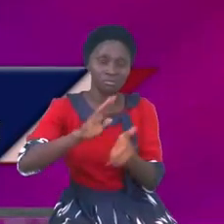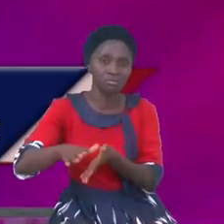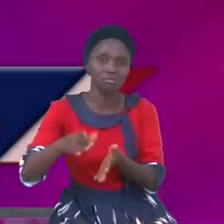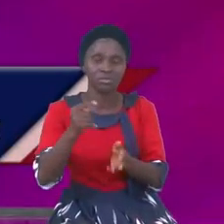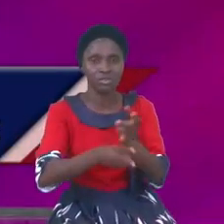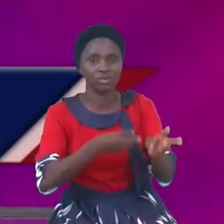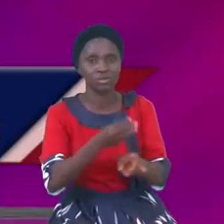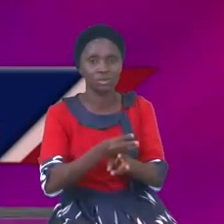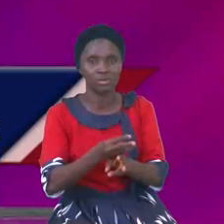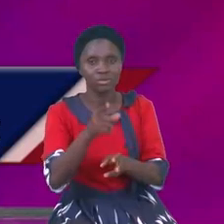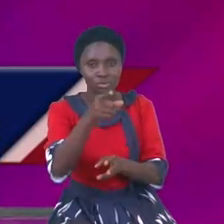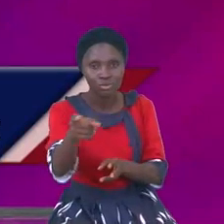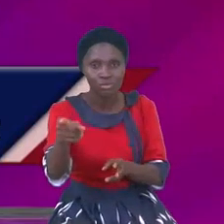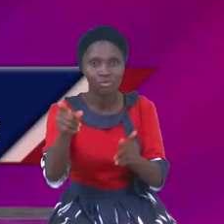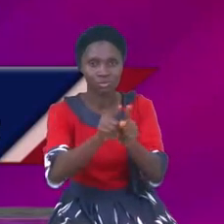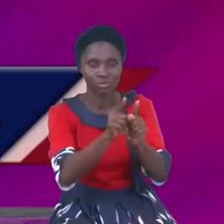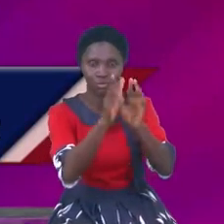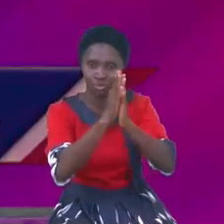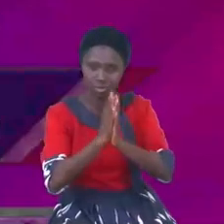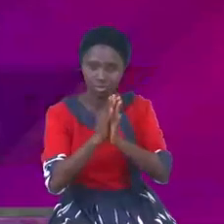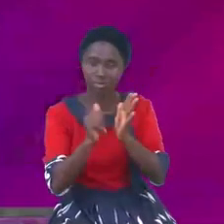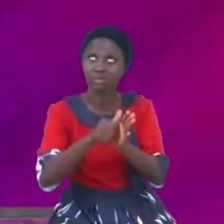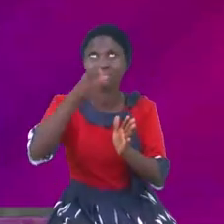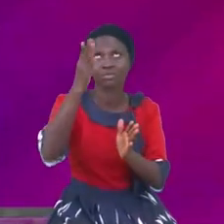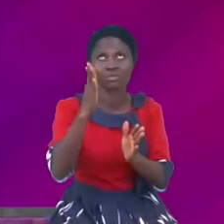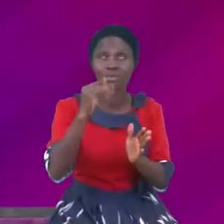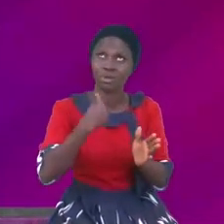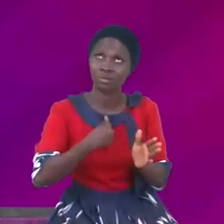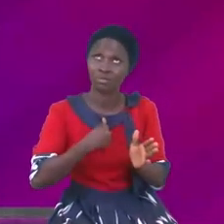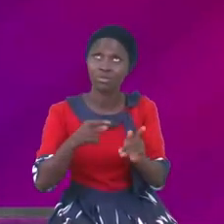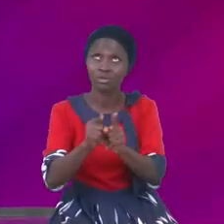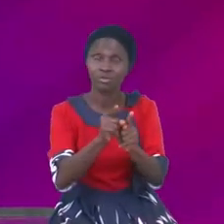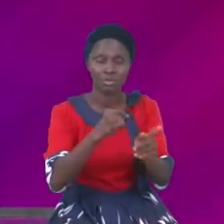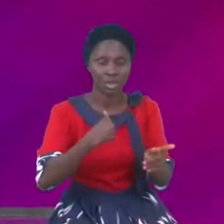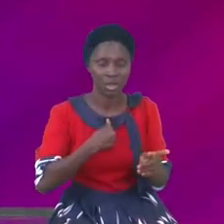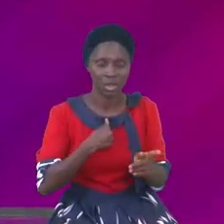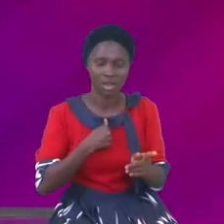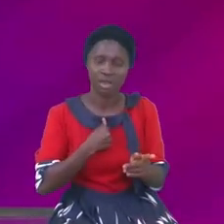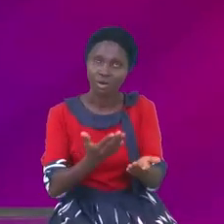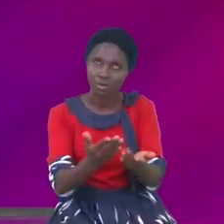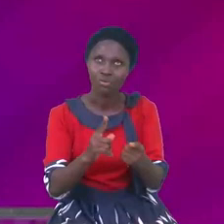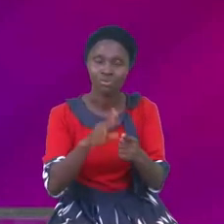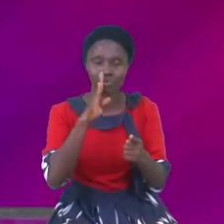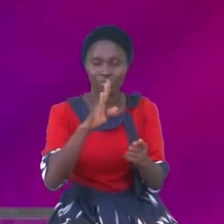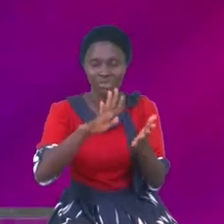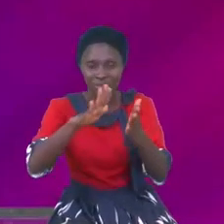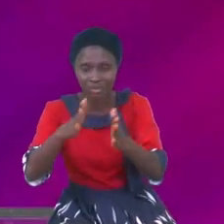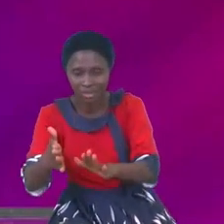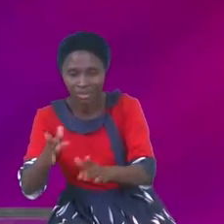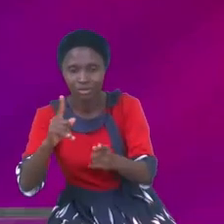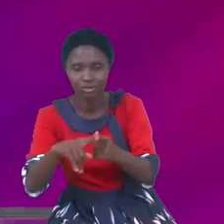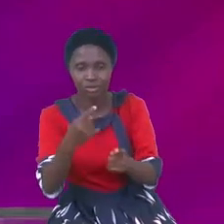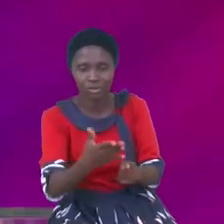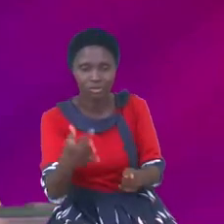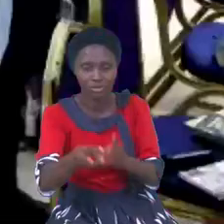disant, Seigneur, je veux être mort aux commentaires du monde. Quel que soit ce qu'ils disent,